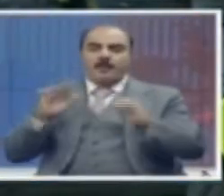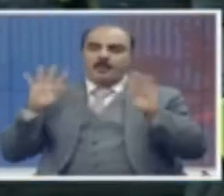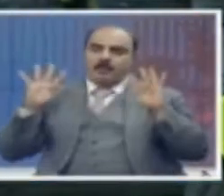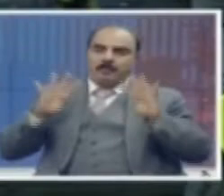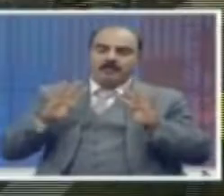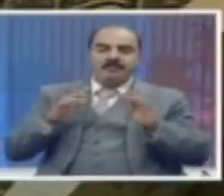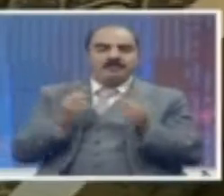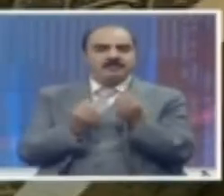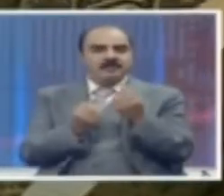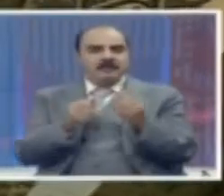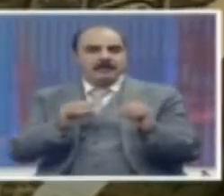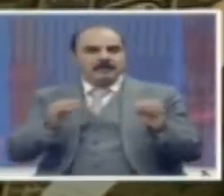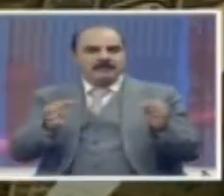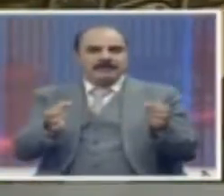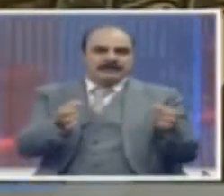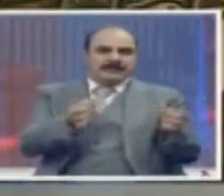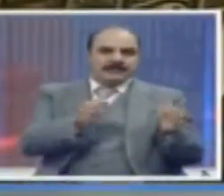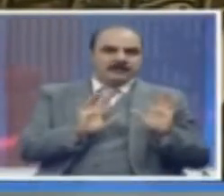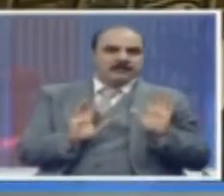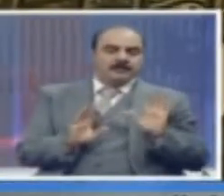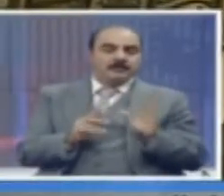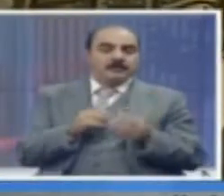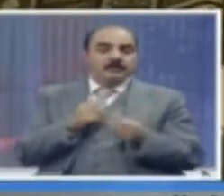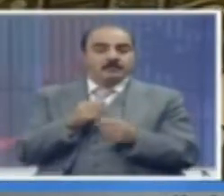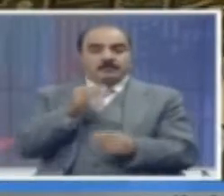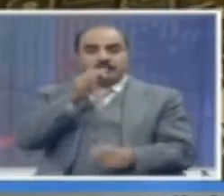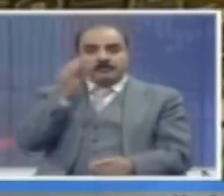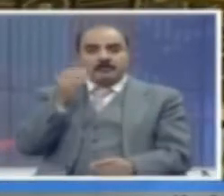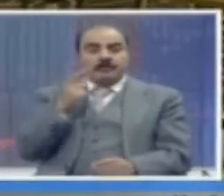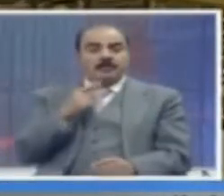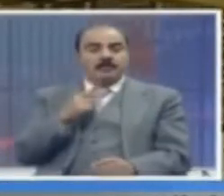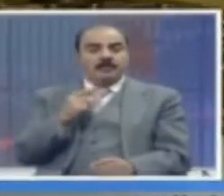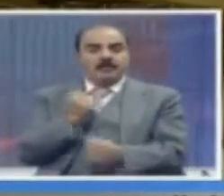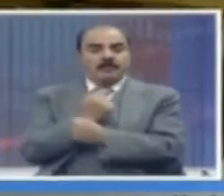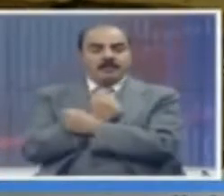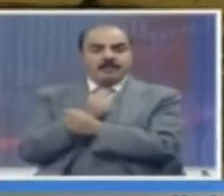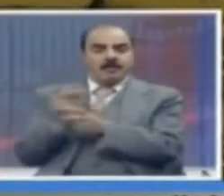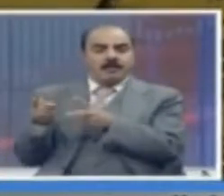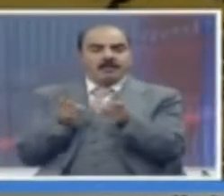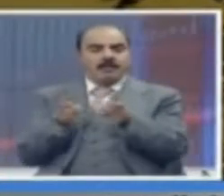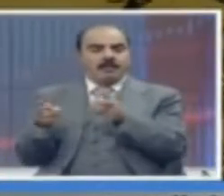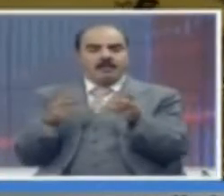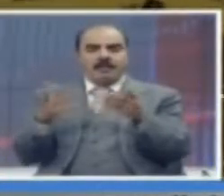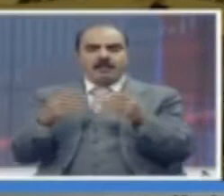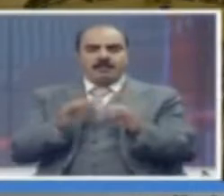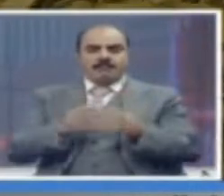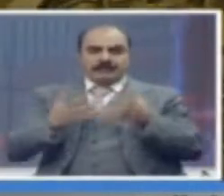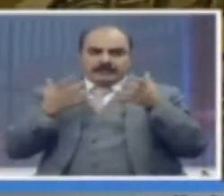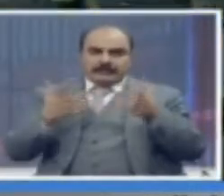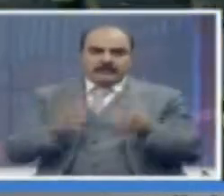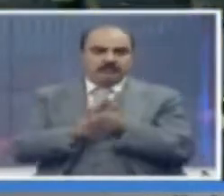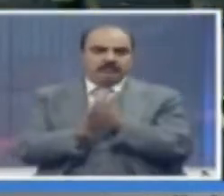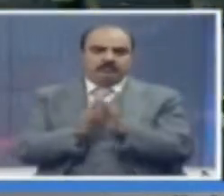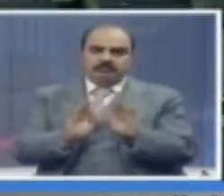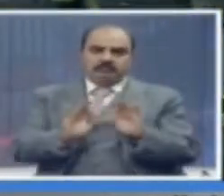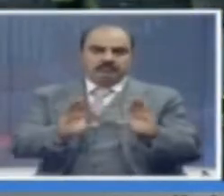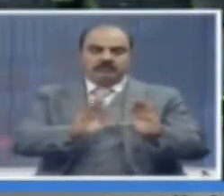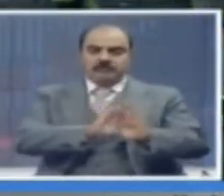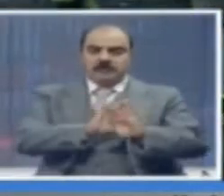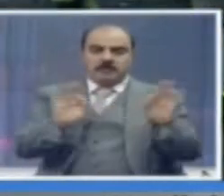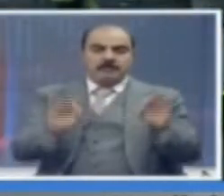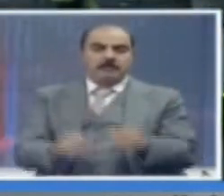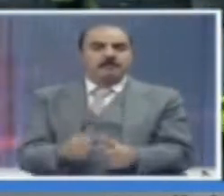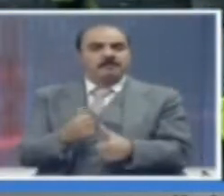في الزراعات، ويمكن لو هنتكلم على الآثار فإحنا كل تقريبا معظم الآثار التقيلة عندي تمام، بقت في مكانها